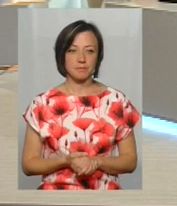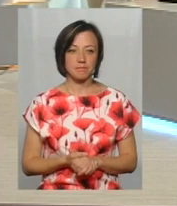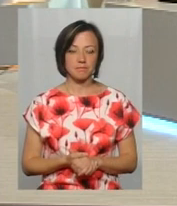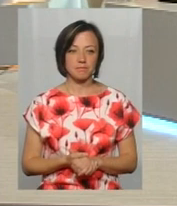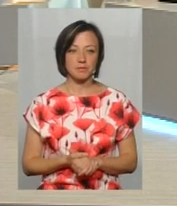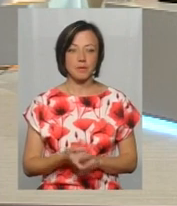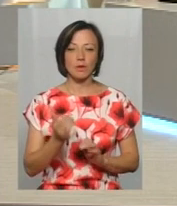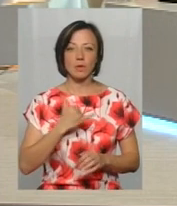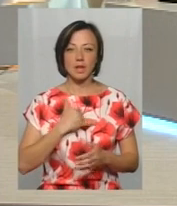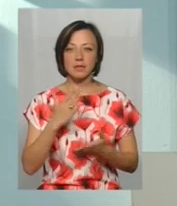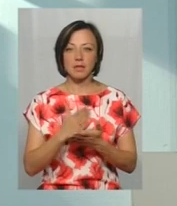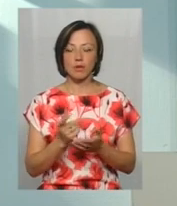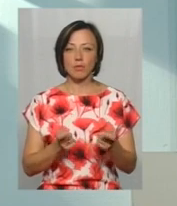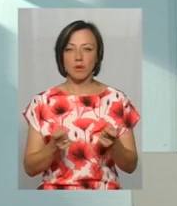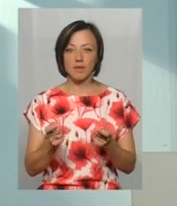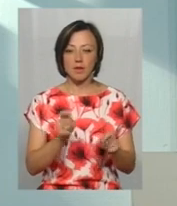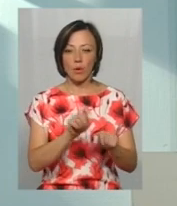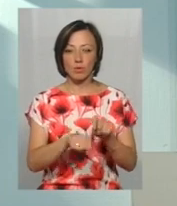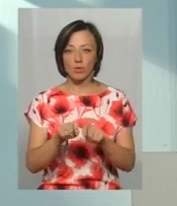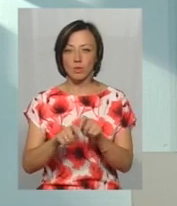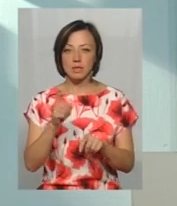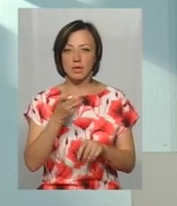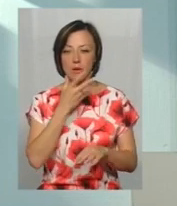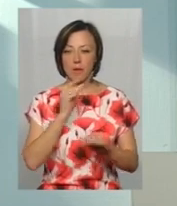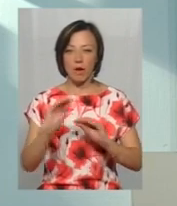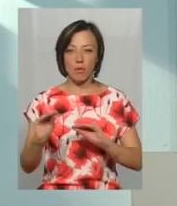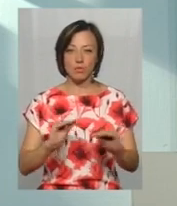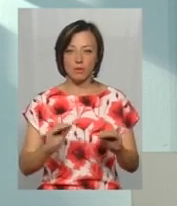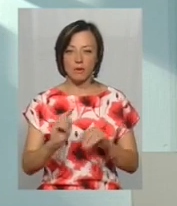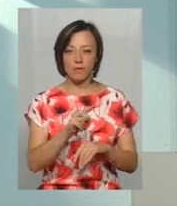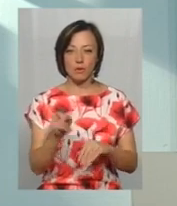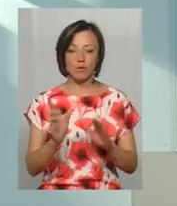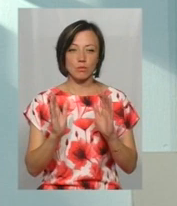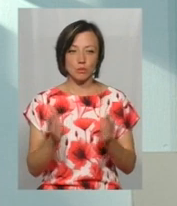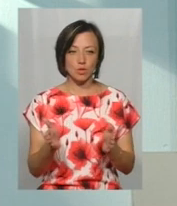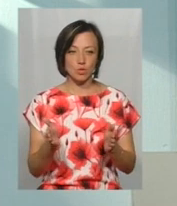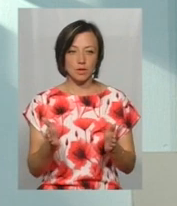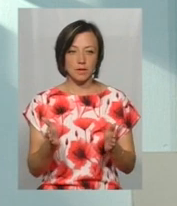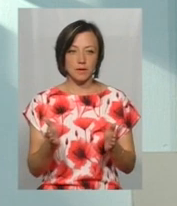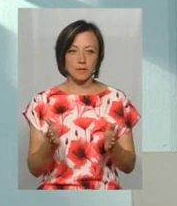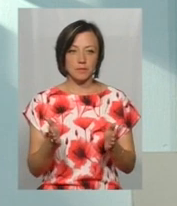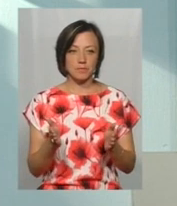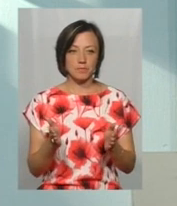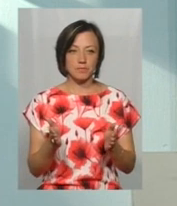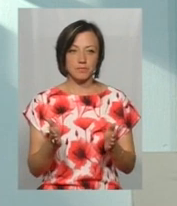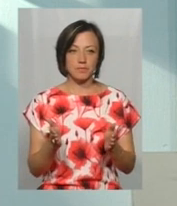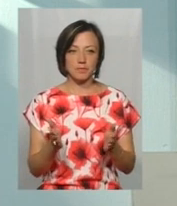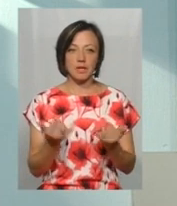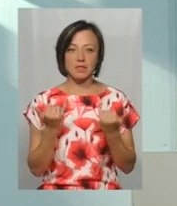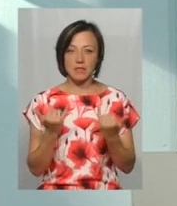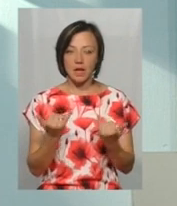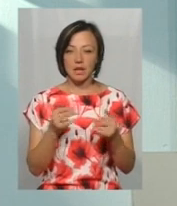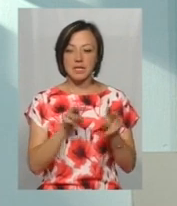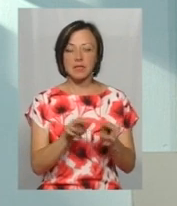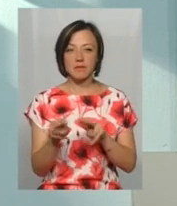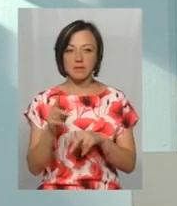В нас є управління з контролю за благоустроєм. Вони будуть, скажімо так, вони і зараз